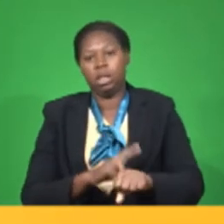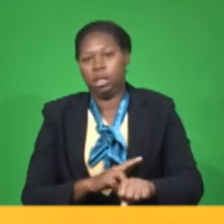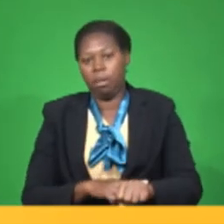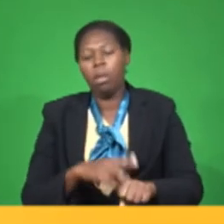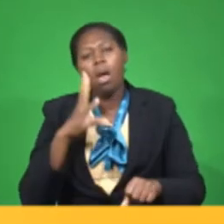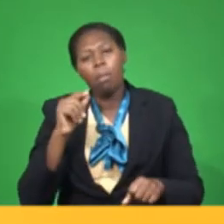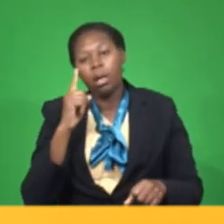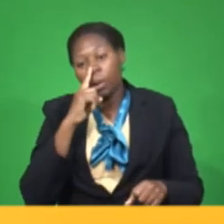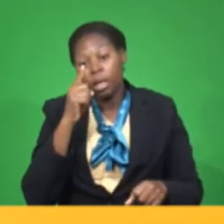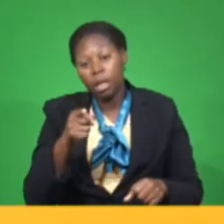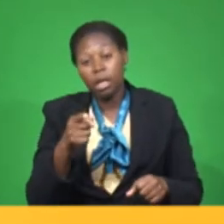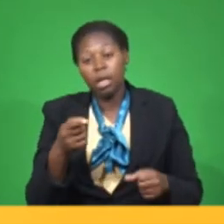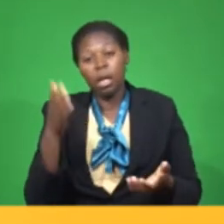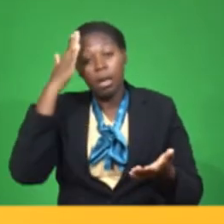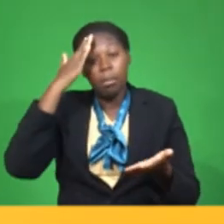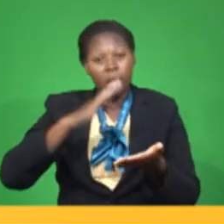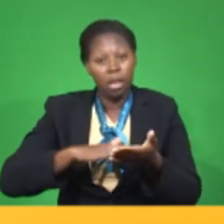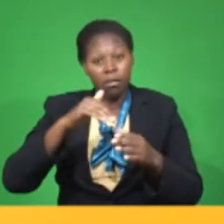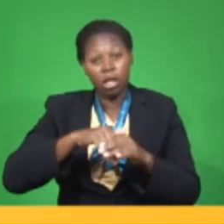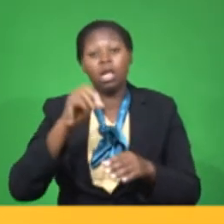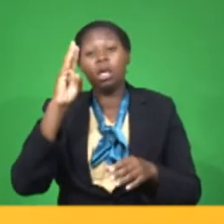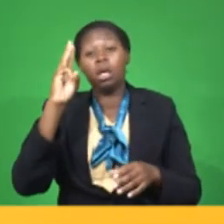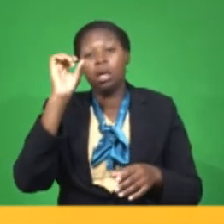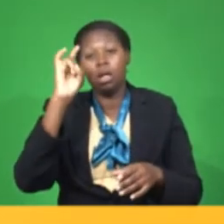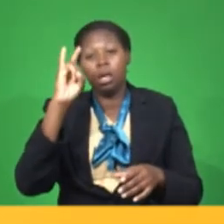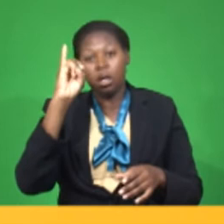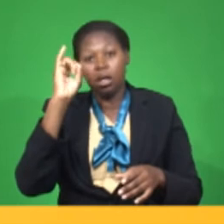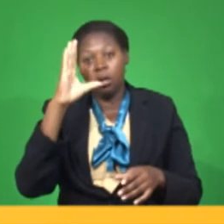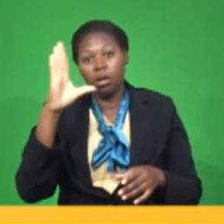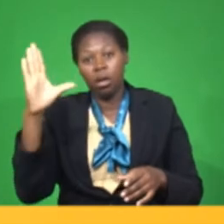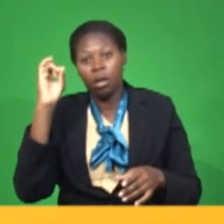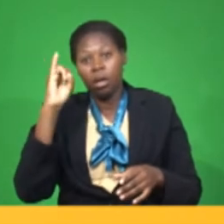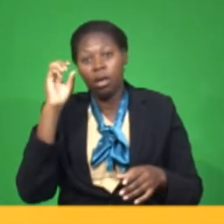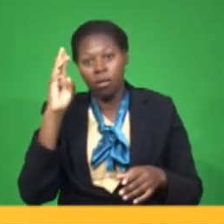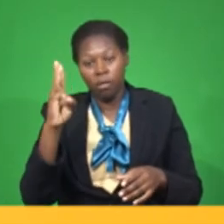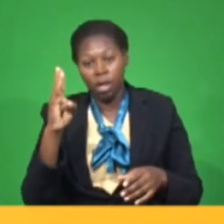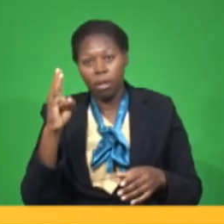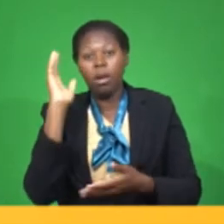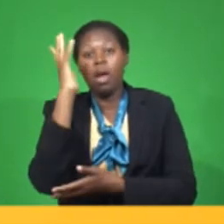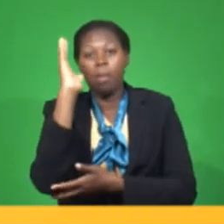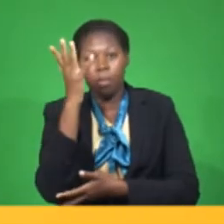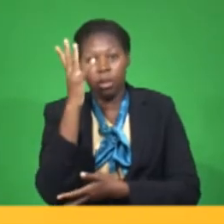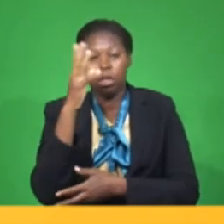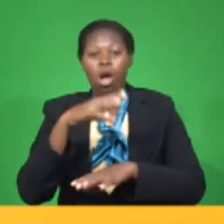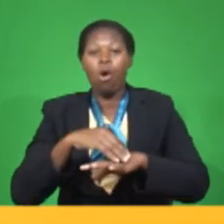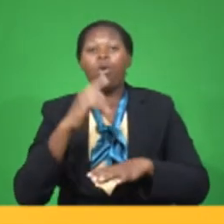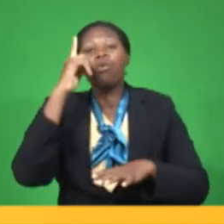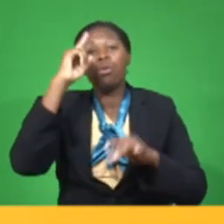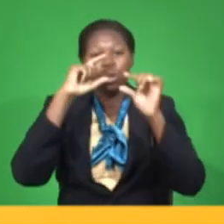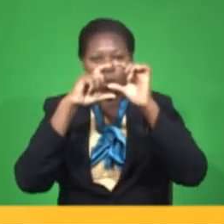nezita raJesu Kristu. Akabhabhatidzwa. Vakabhabhatidzwa varume nevakadzi. Naiye Simoni